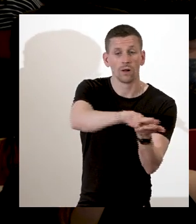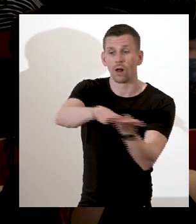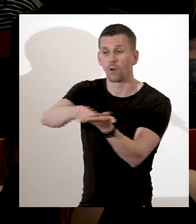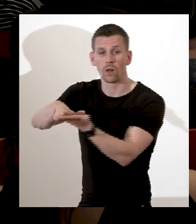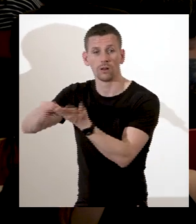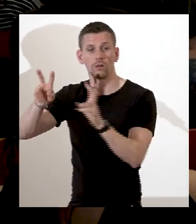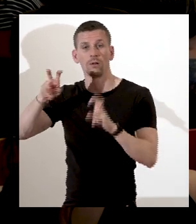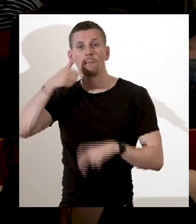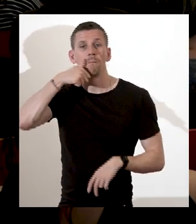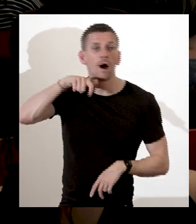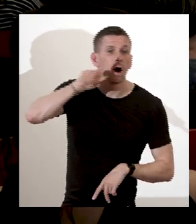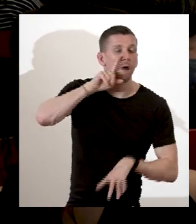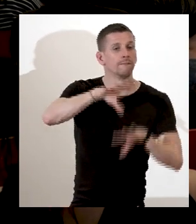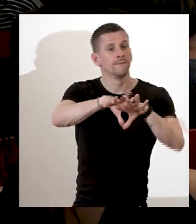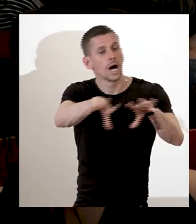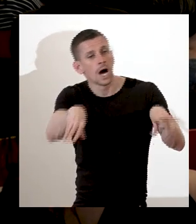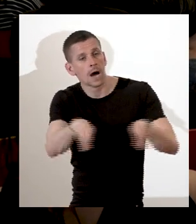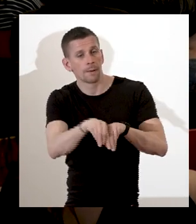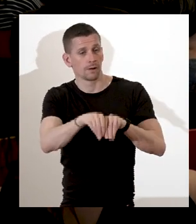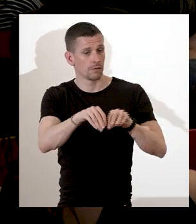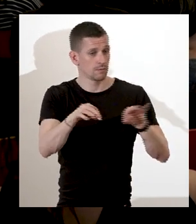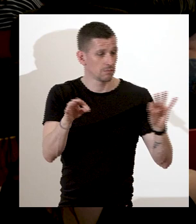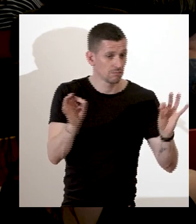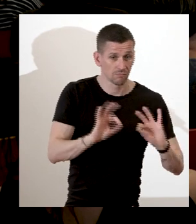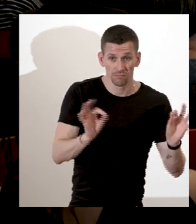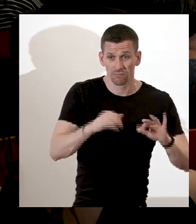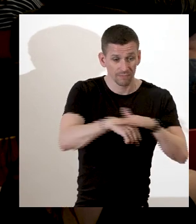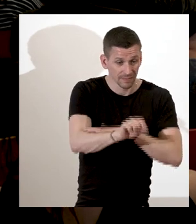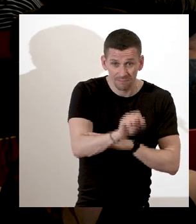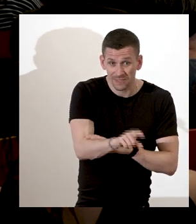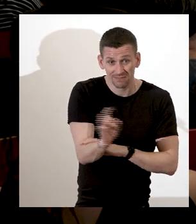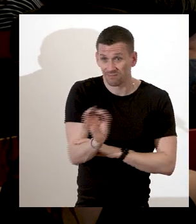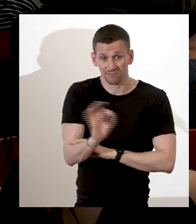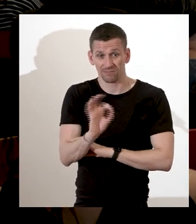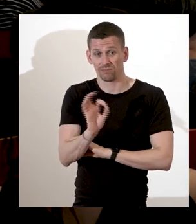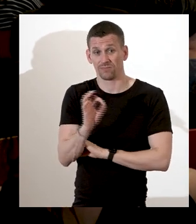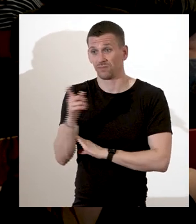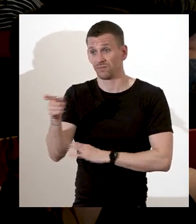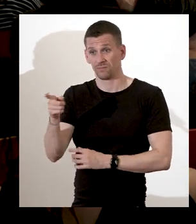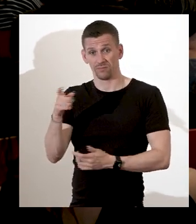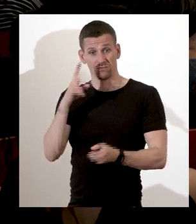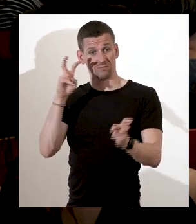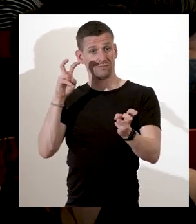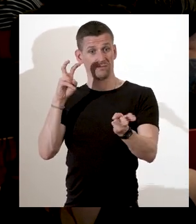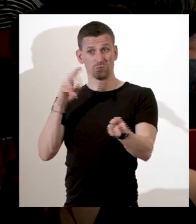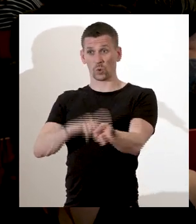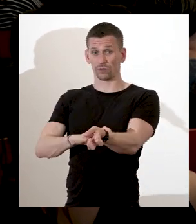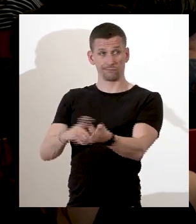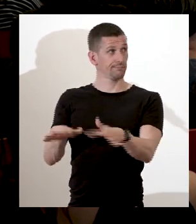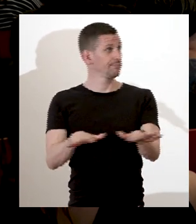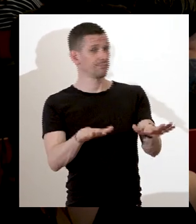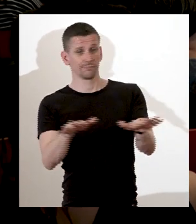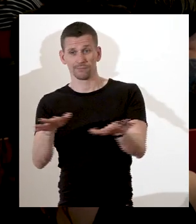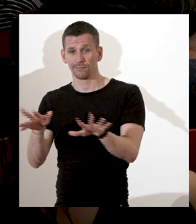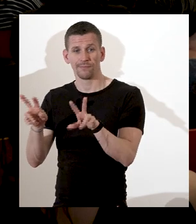Ils ne sont pas des enfants du pays. Leur origine a été en effet brouillée, capturée dans la guerre de